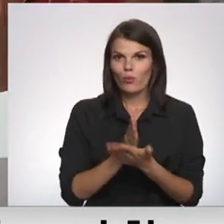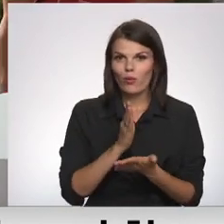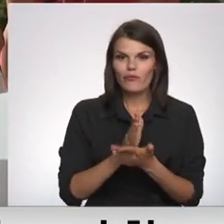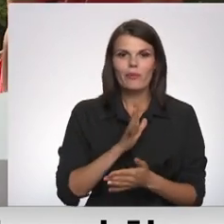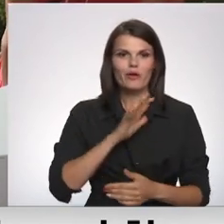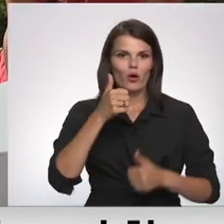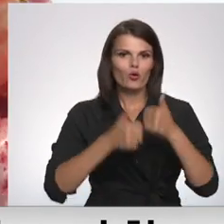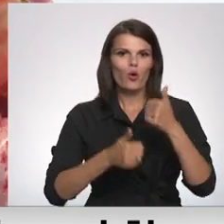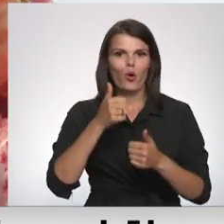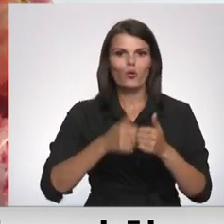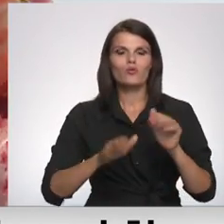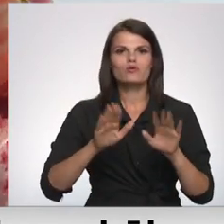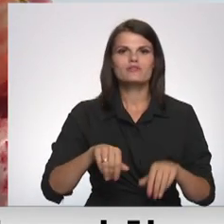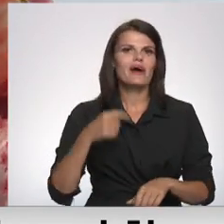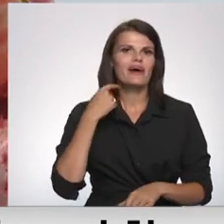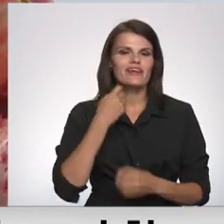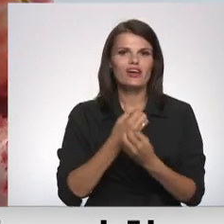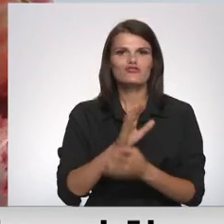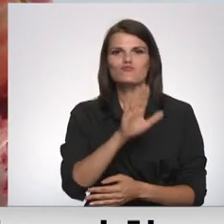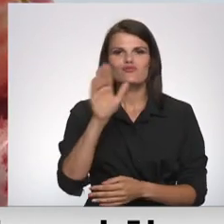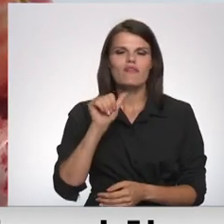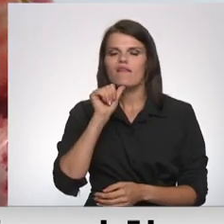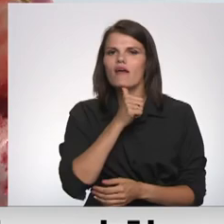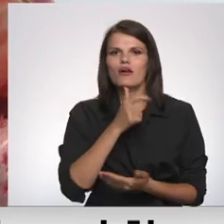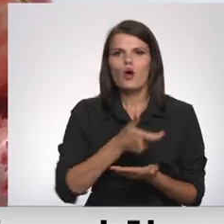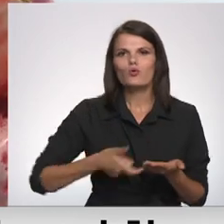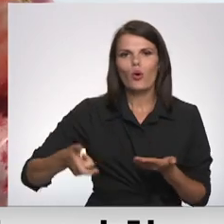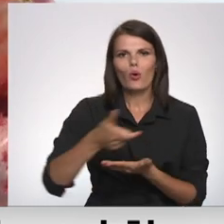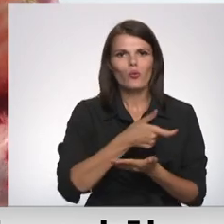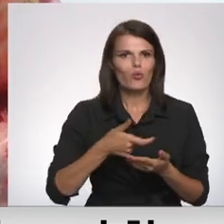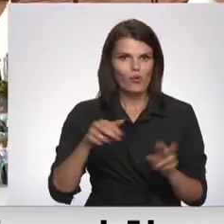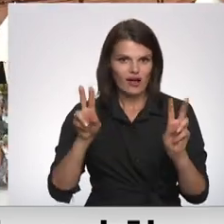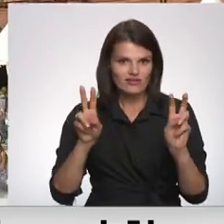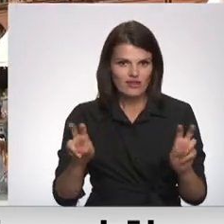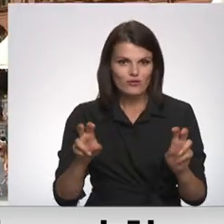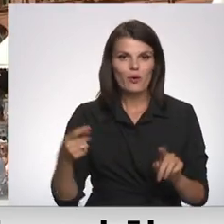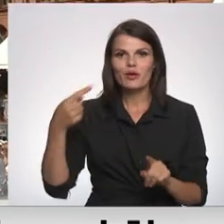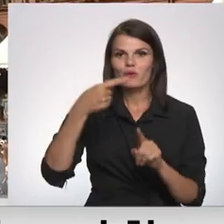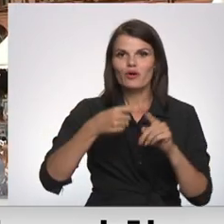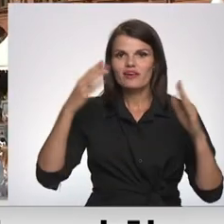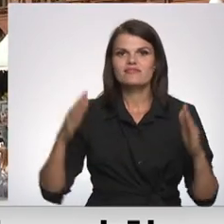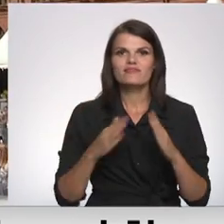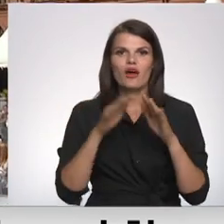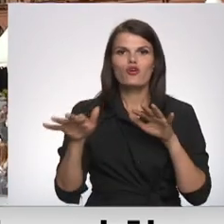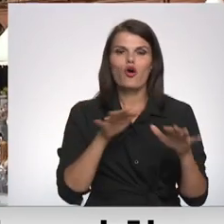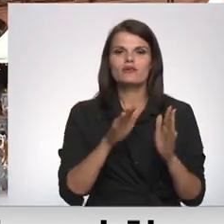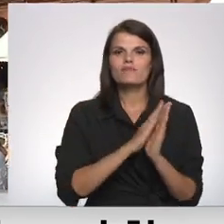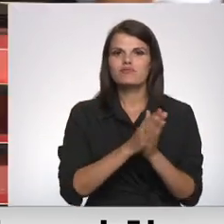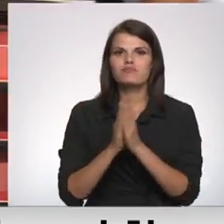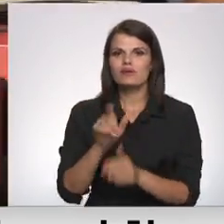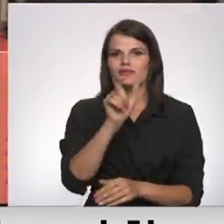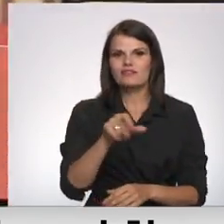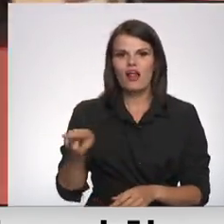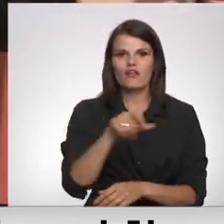bija konkurss par Rīgas dzimšanas dienas gardākās kūkas titulu. Pirmo reizi svētku rīkotāji aicināja